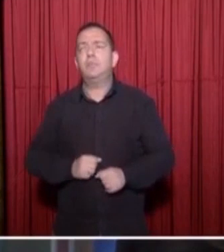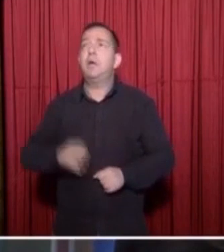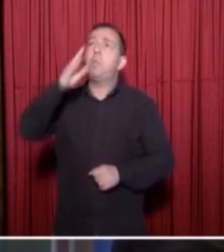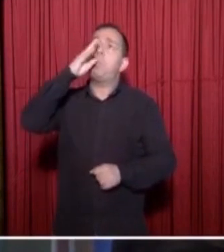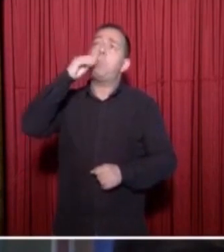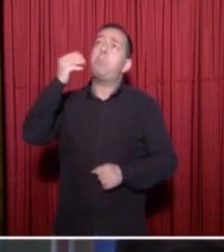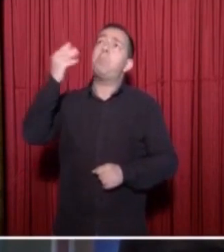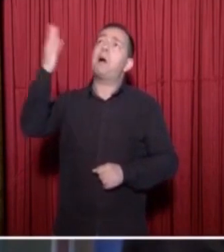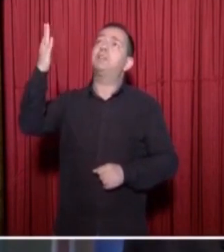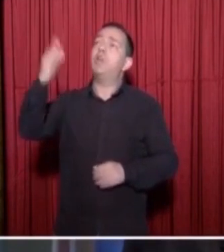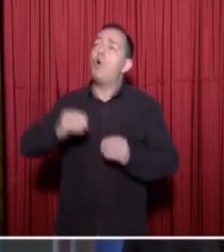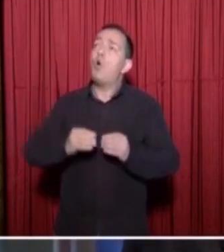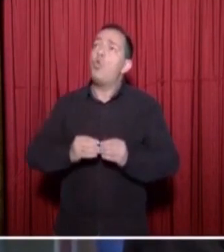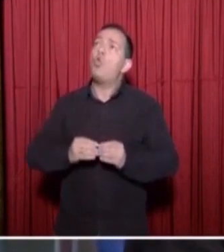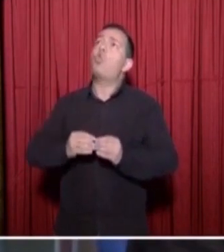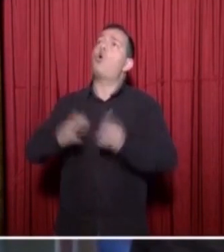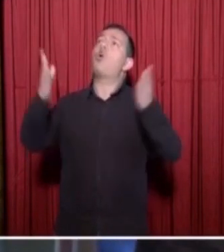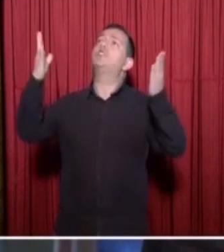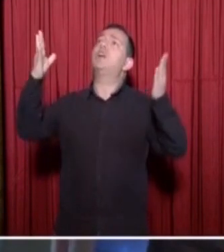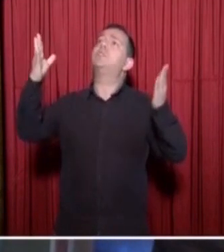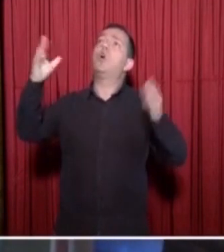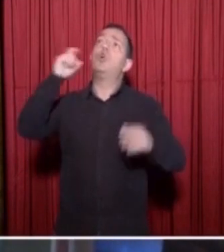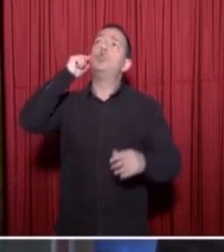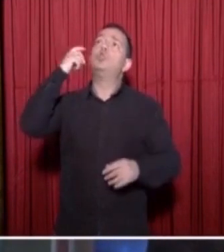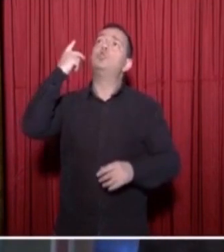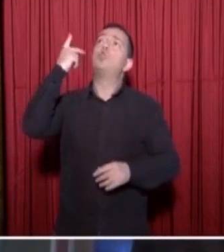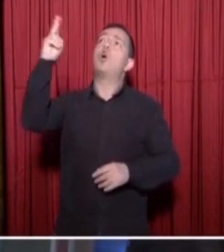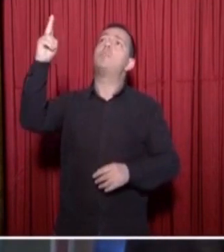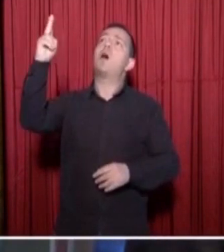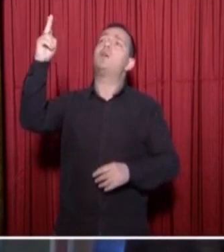Πάτερ, δόξα σόλ σου το όνομα.